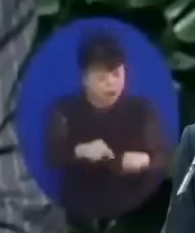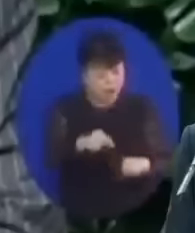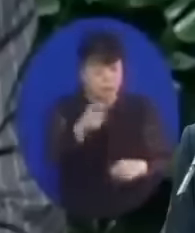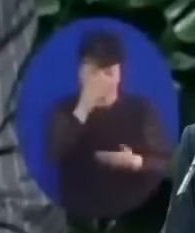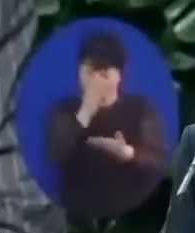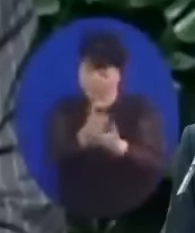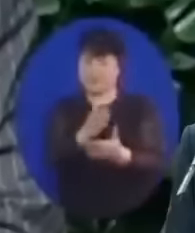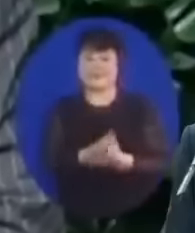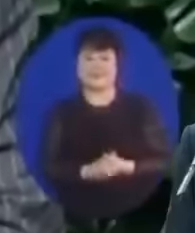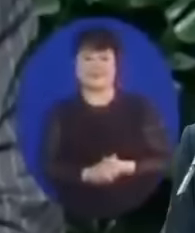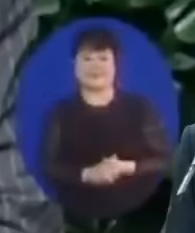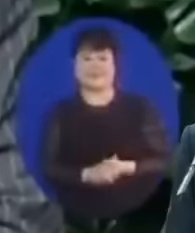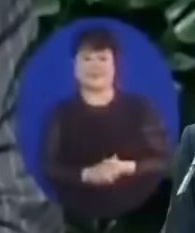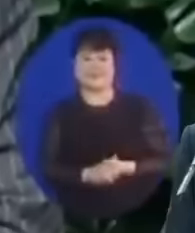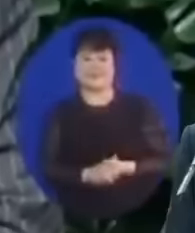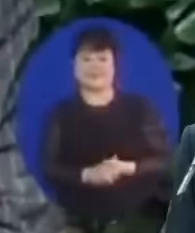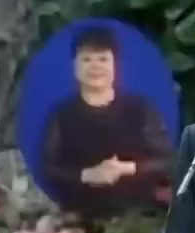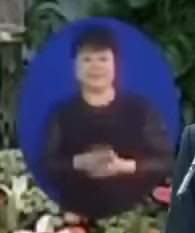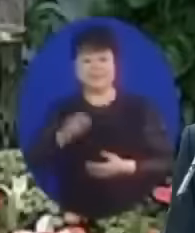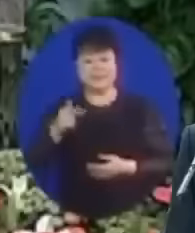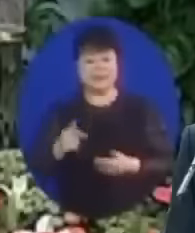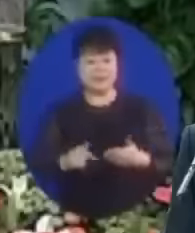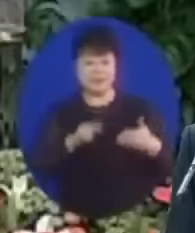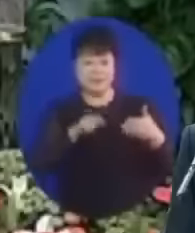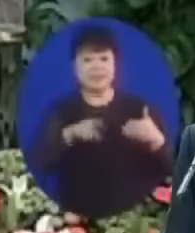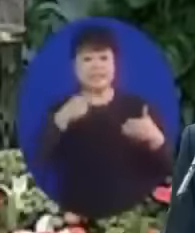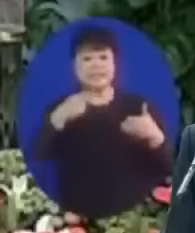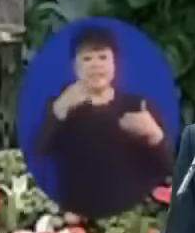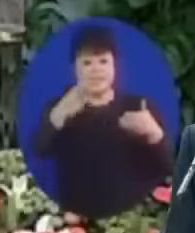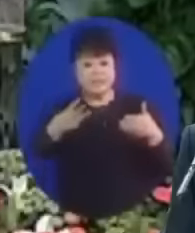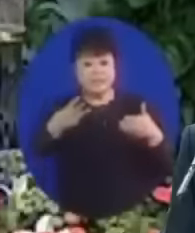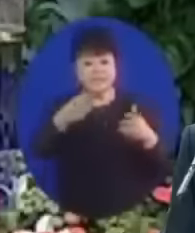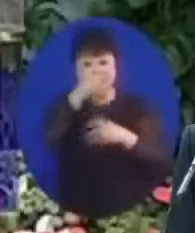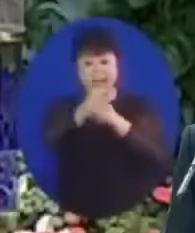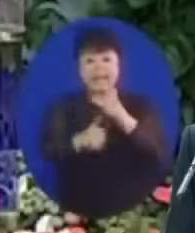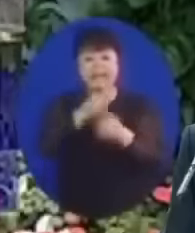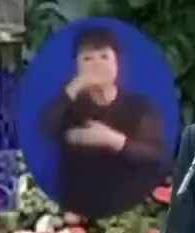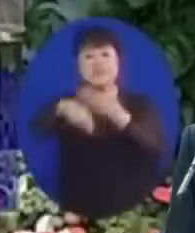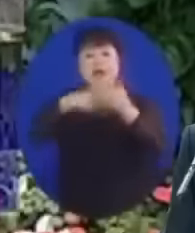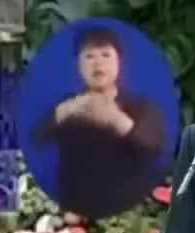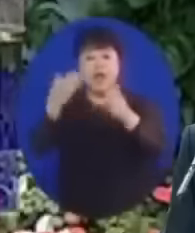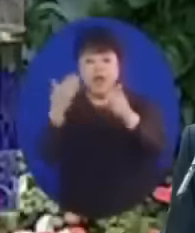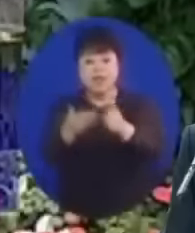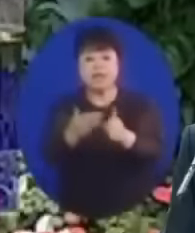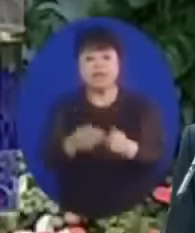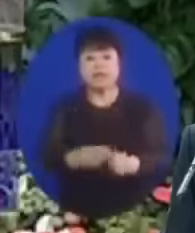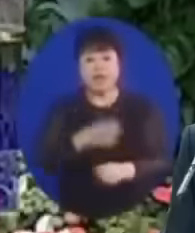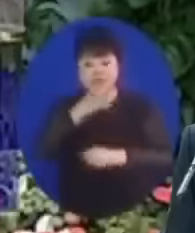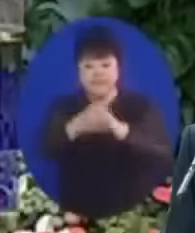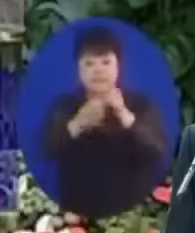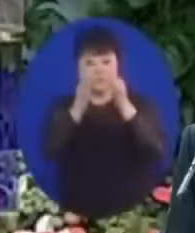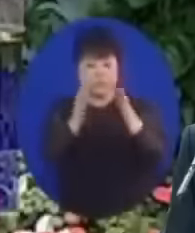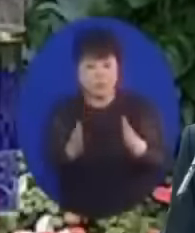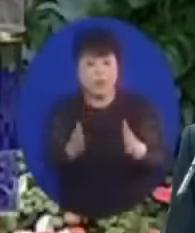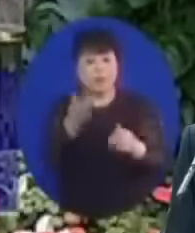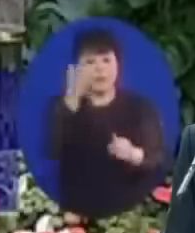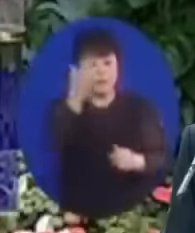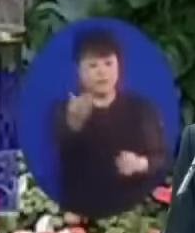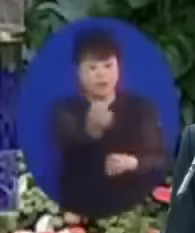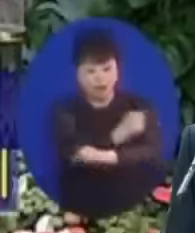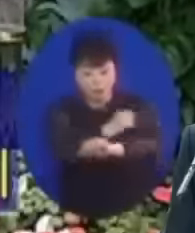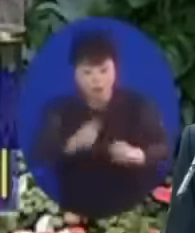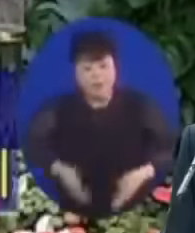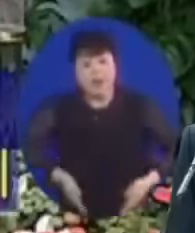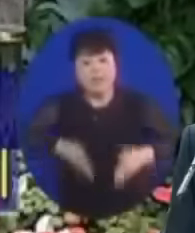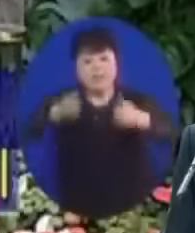하지 말아야 되는 것입니다. 신명기 8장 2절로 3절에 내 하나님 야훼께서 이 40년 동안 내게